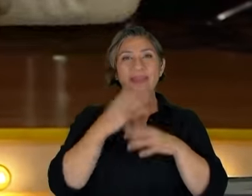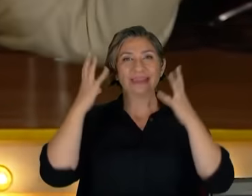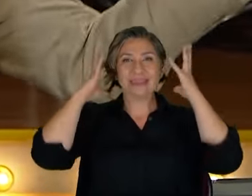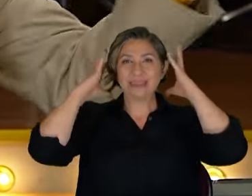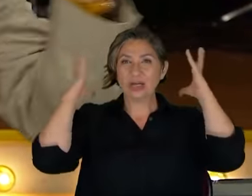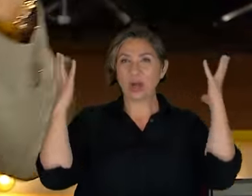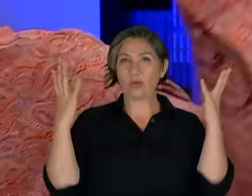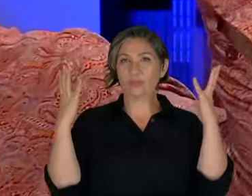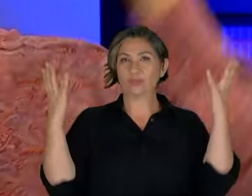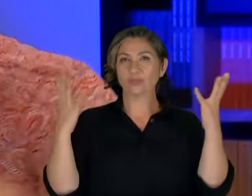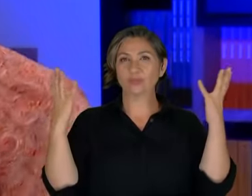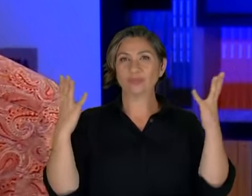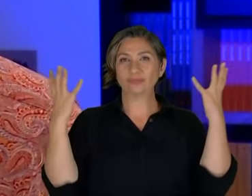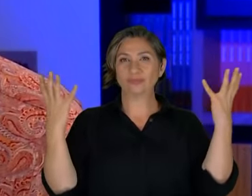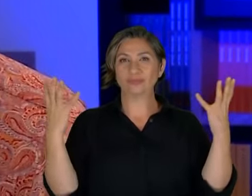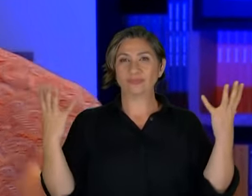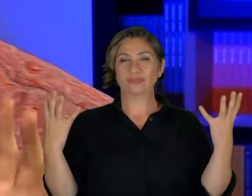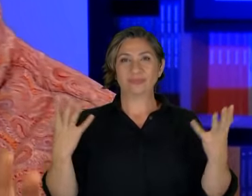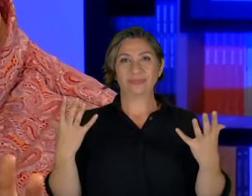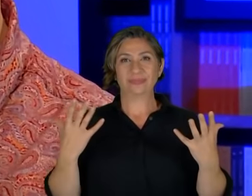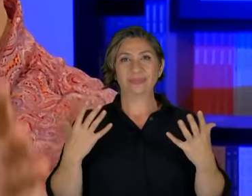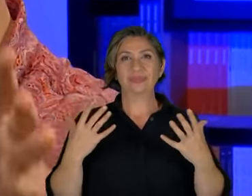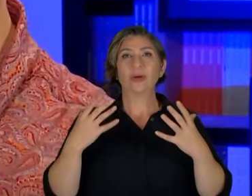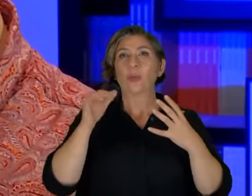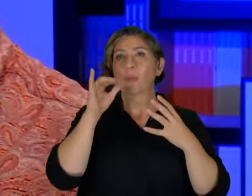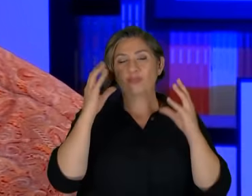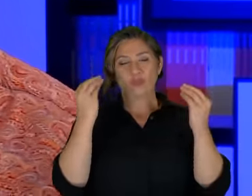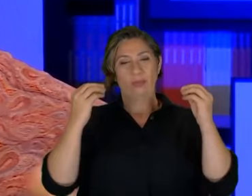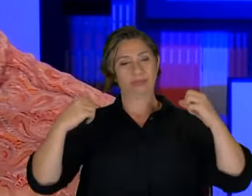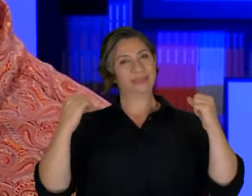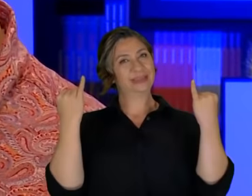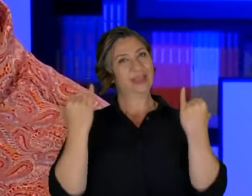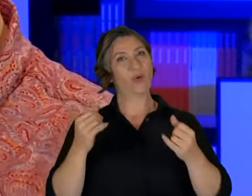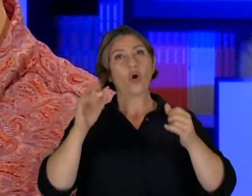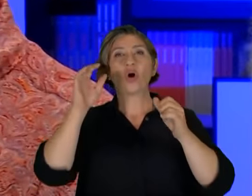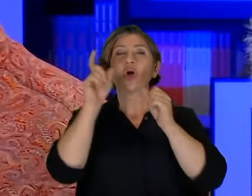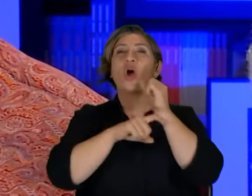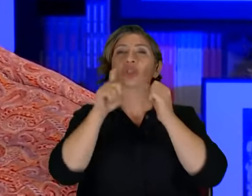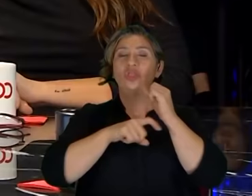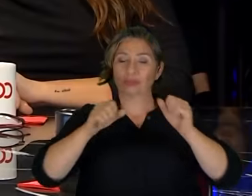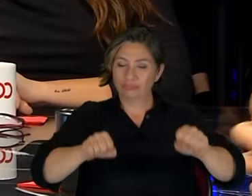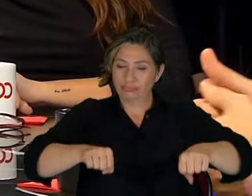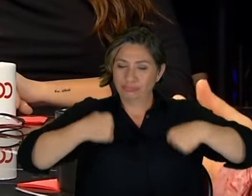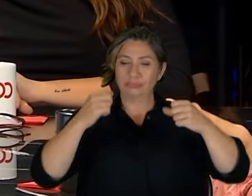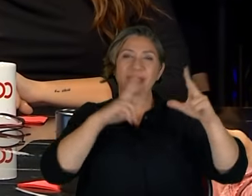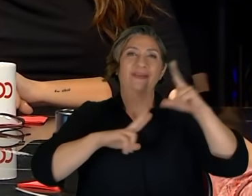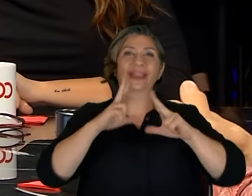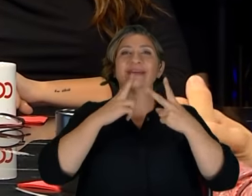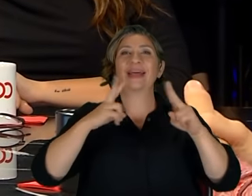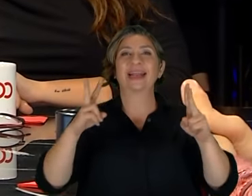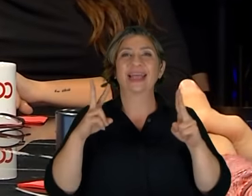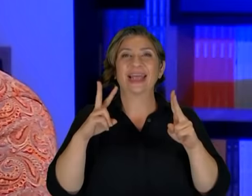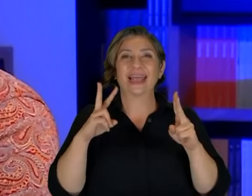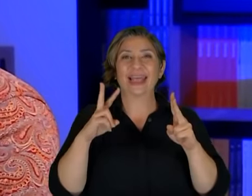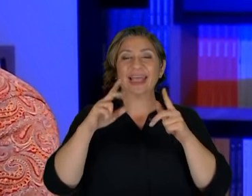Saçlar da duruyordu. Saçlar afro. Evet, güzel afro, bir afro saçlar. Popo, hep bir kot. Evet, evet. Renkli evet, şeyler falan. Aynen, evet. Aynen,